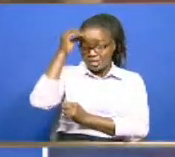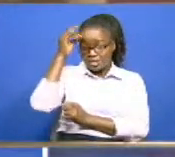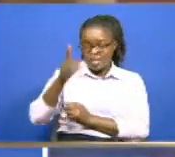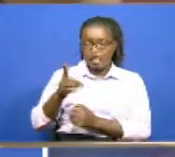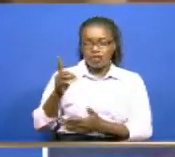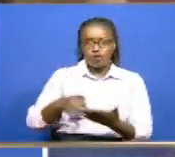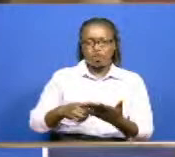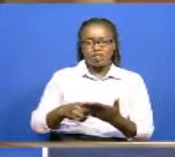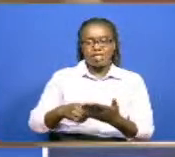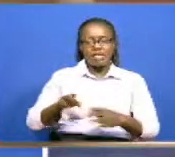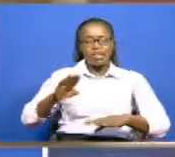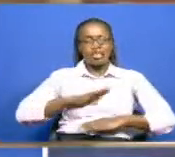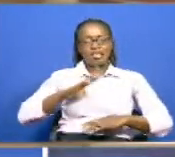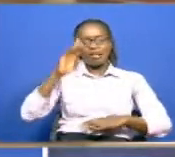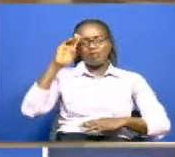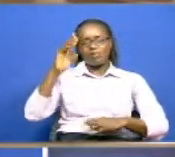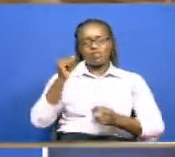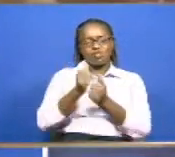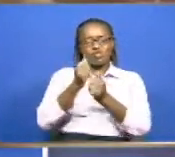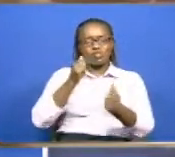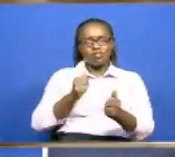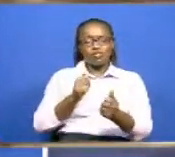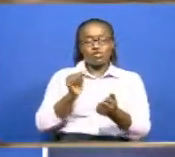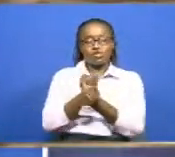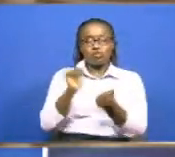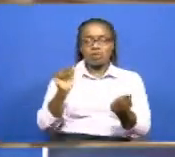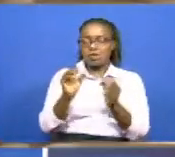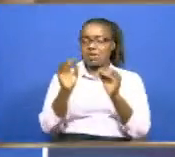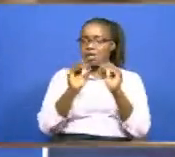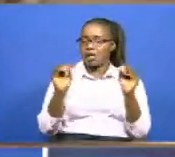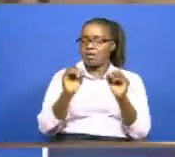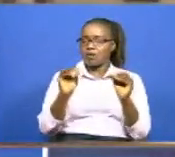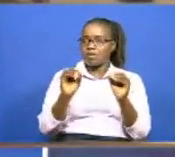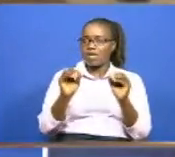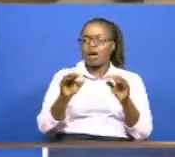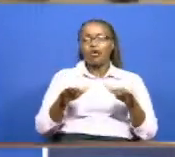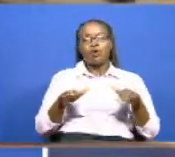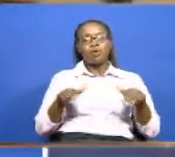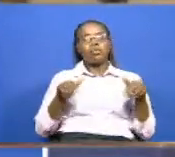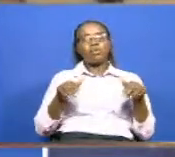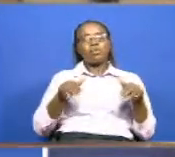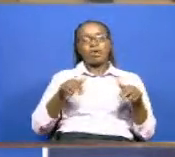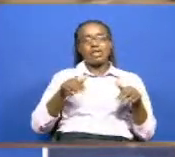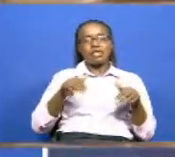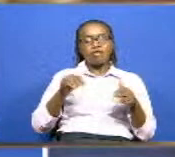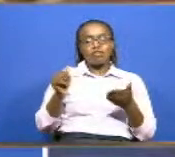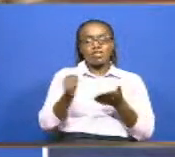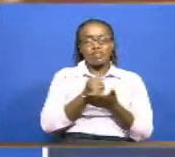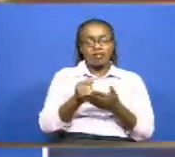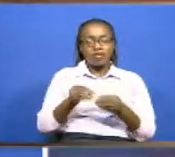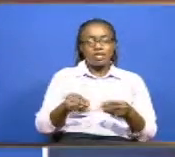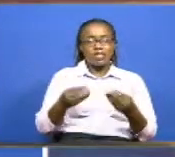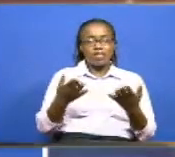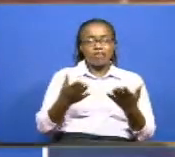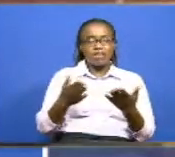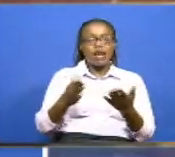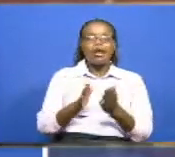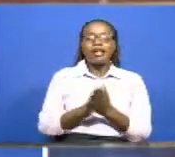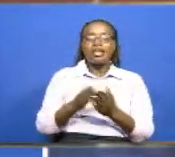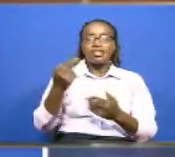za kutosha za kumnyima mbunge huyo dhamana. Alipewa dhamana hiyo huku akisubiri kuamuliwa kwa rufaa iliyowasilishwa katika mahakama